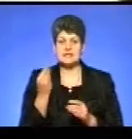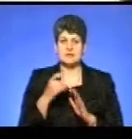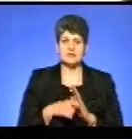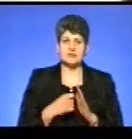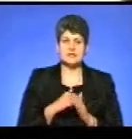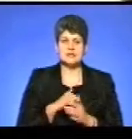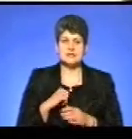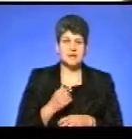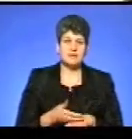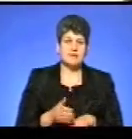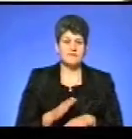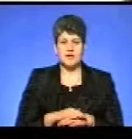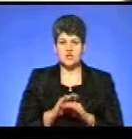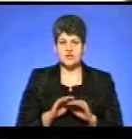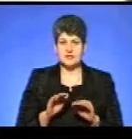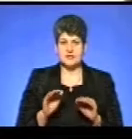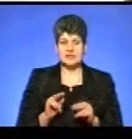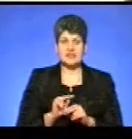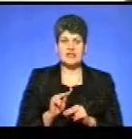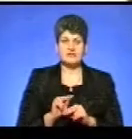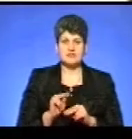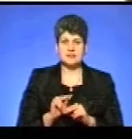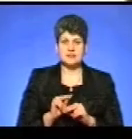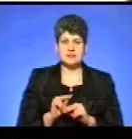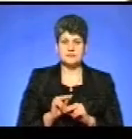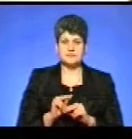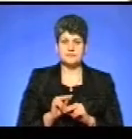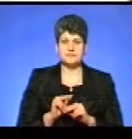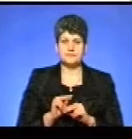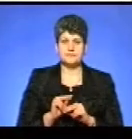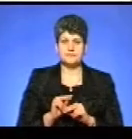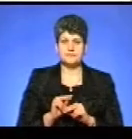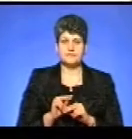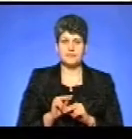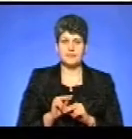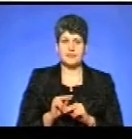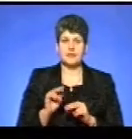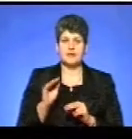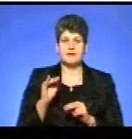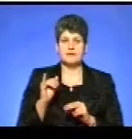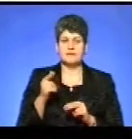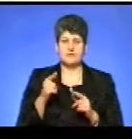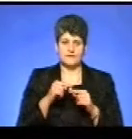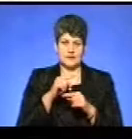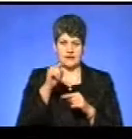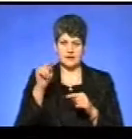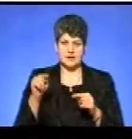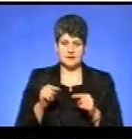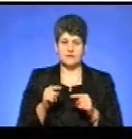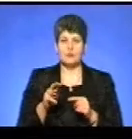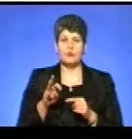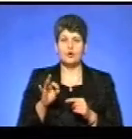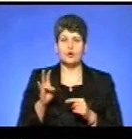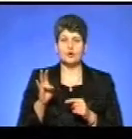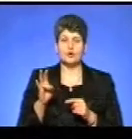Саме важче дітям навчитися накреслити саму фігуру отим дітям, через те, що в них і моторика не